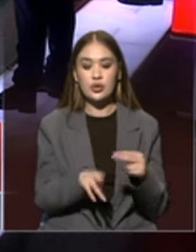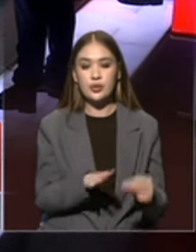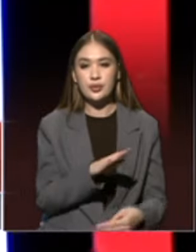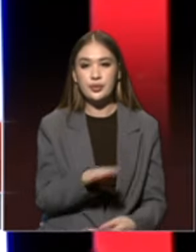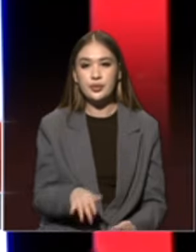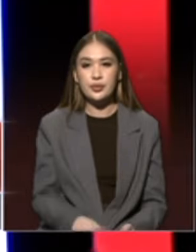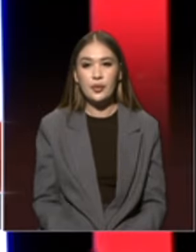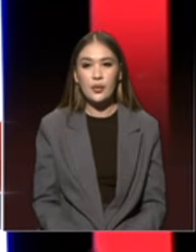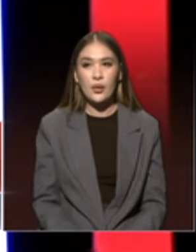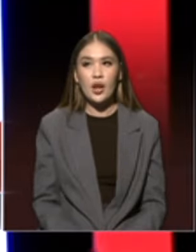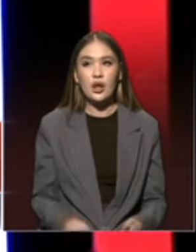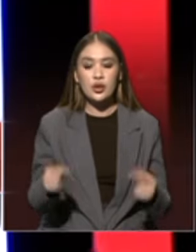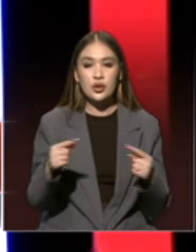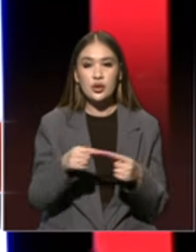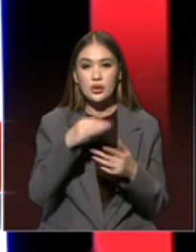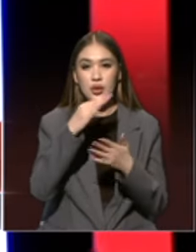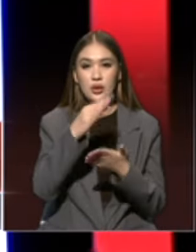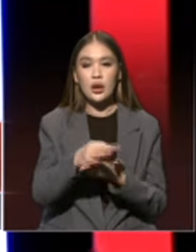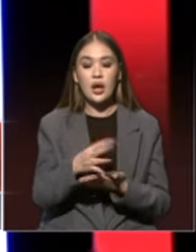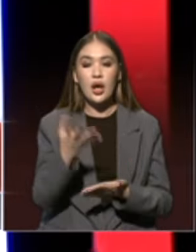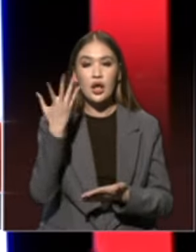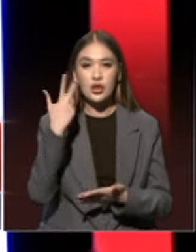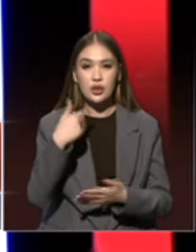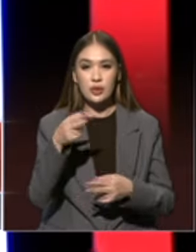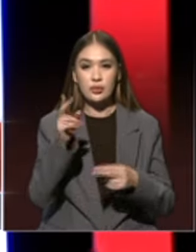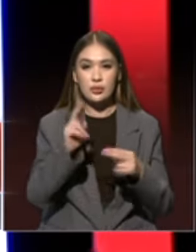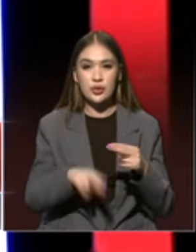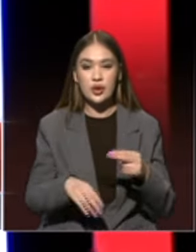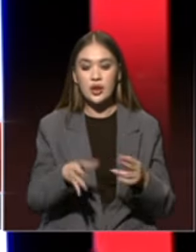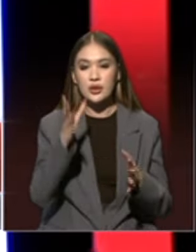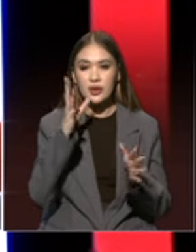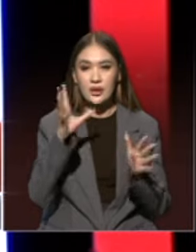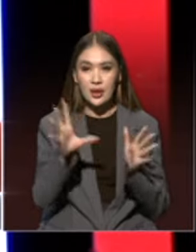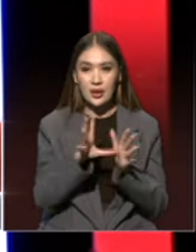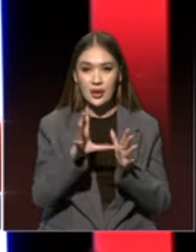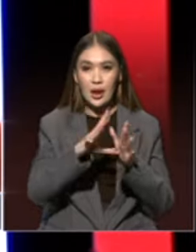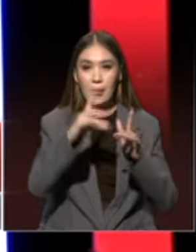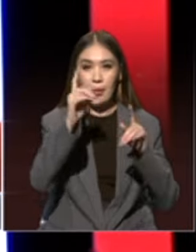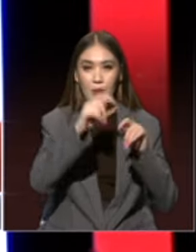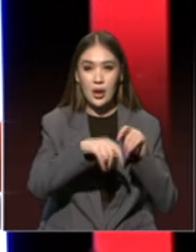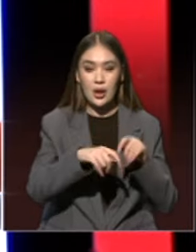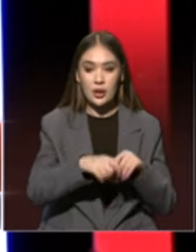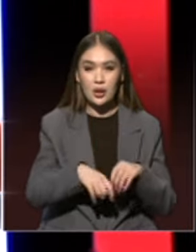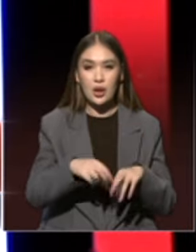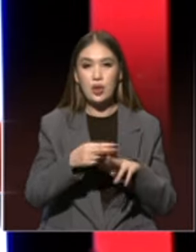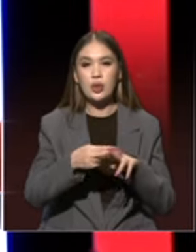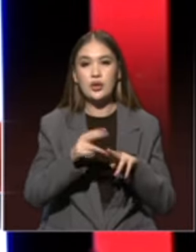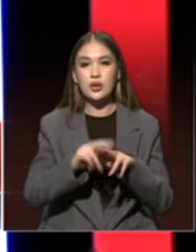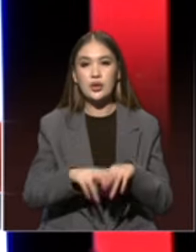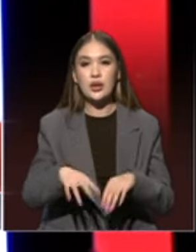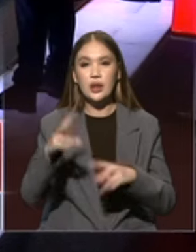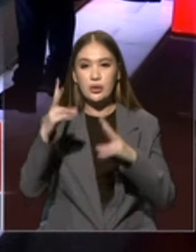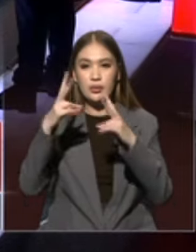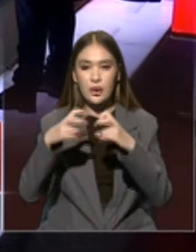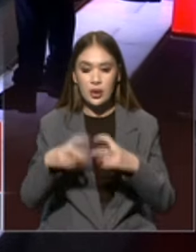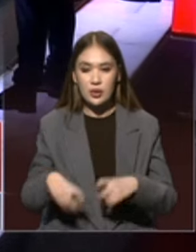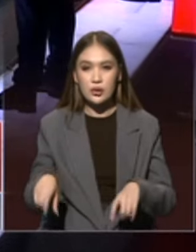сұрақ біткен жоқ. Сіз нақты жауап беріңіз, қашан бітеді? Техникалық бағалау мен техникалық тексеру қашан бітеді жұмыстар, бұл жұмыстар?